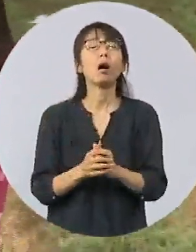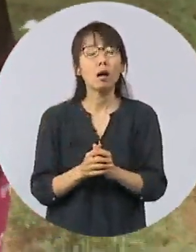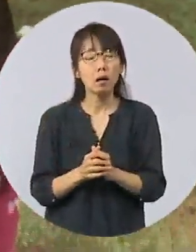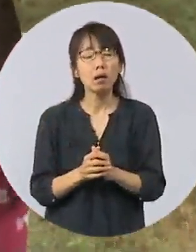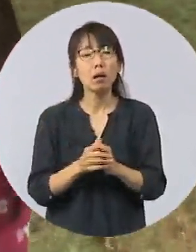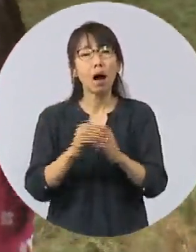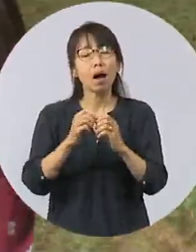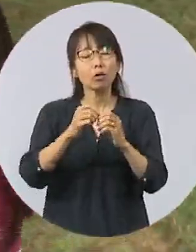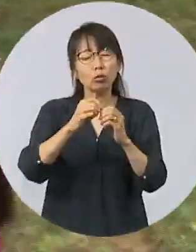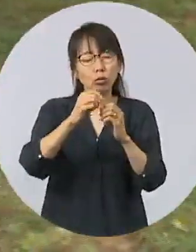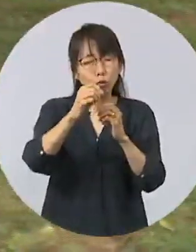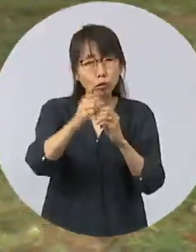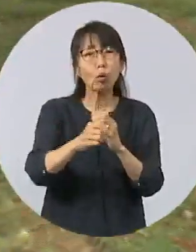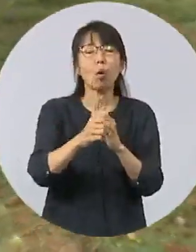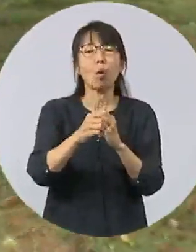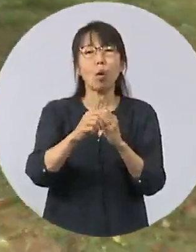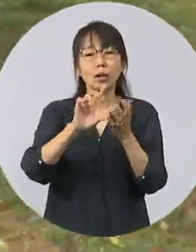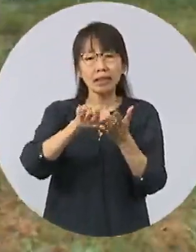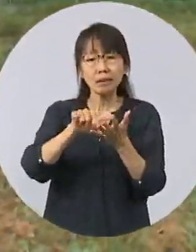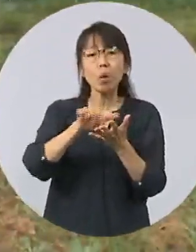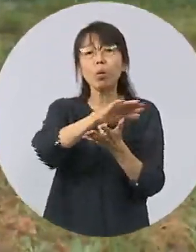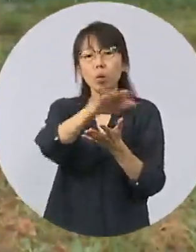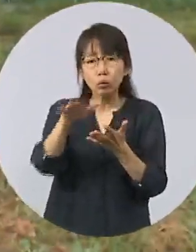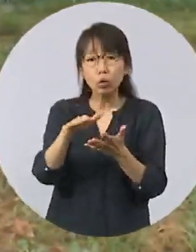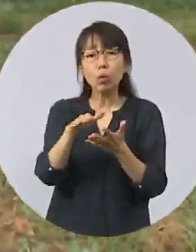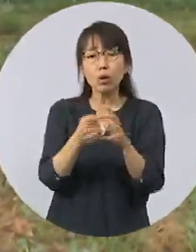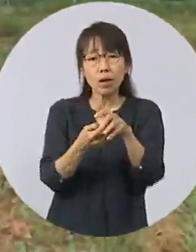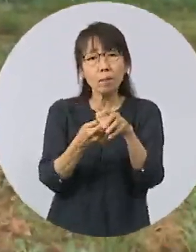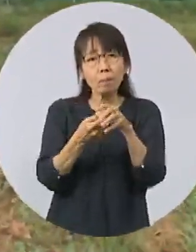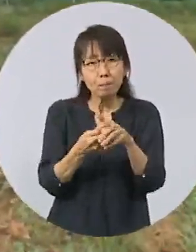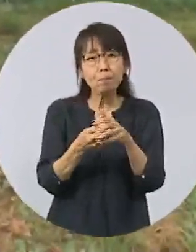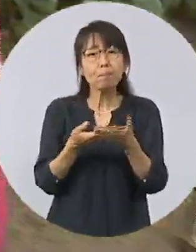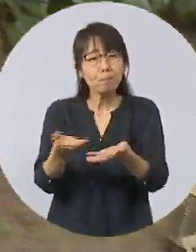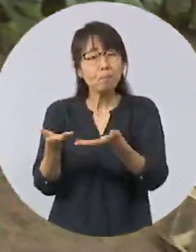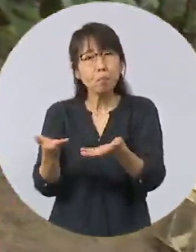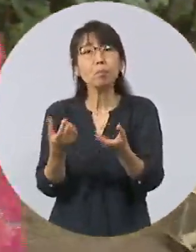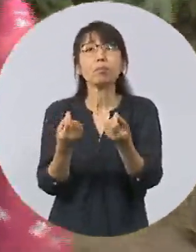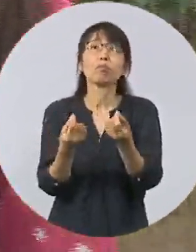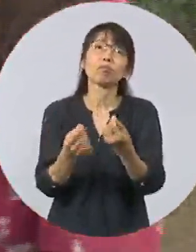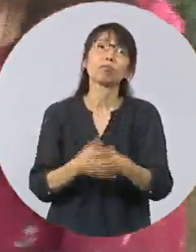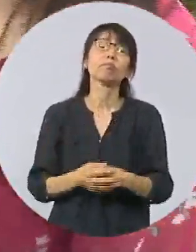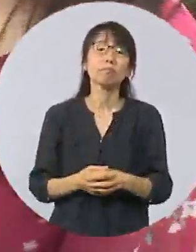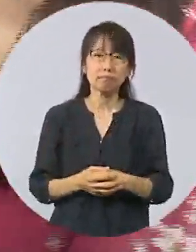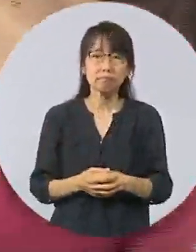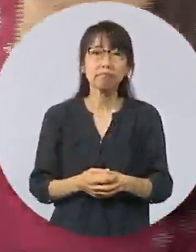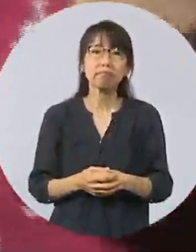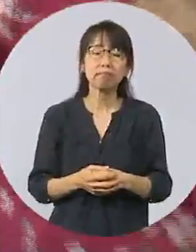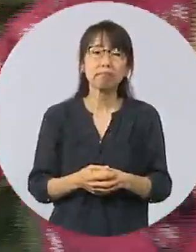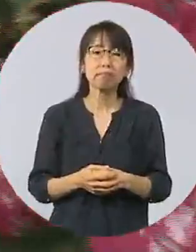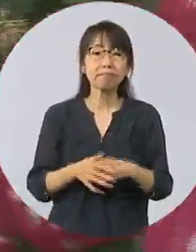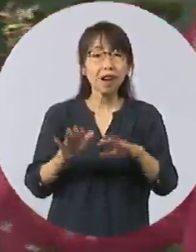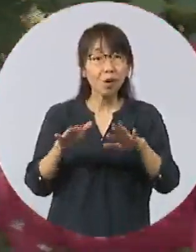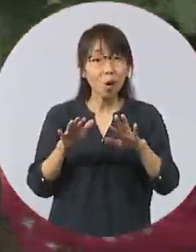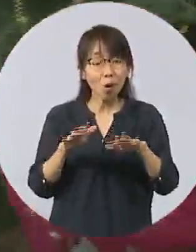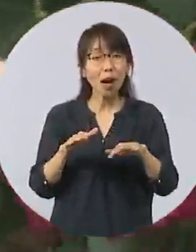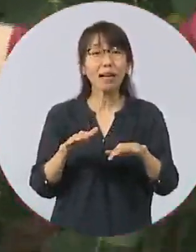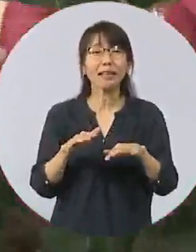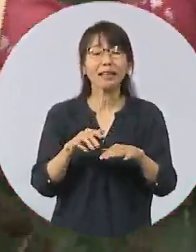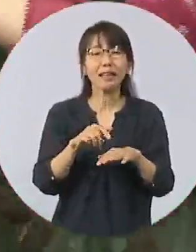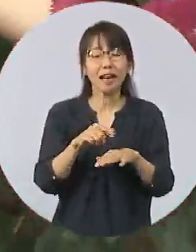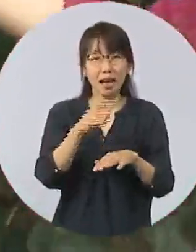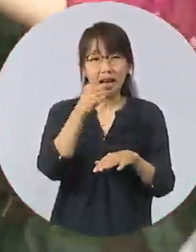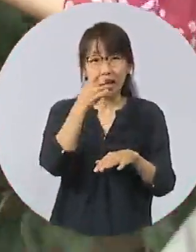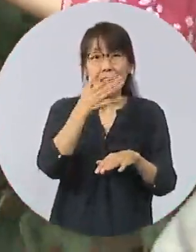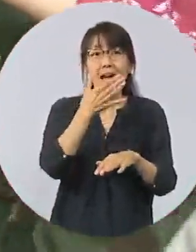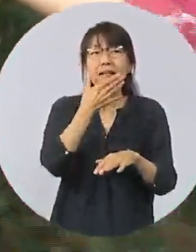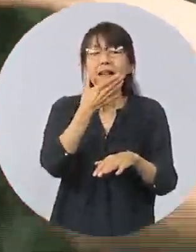元で皆さんに美味しいものを届けてらっしゃるということなんですね。 はい、 そして今回青木さんのご厚意で私